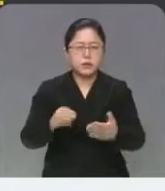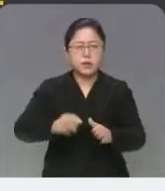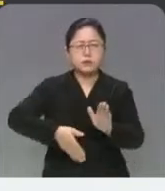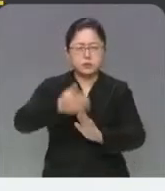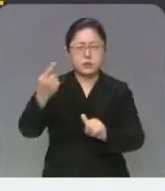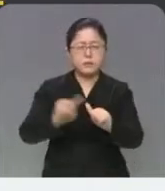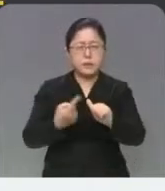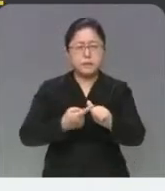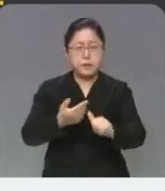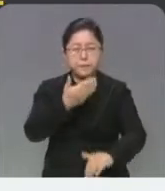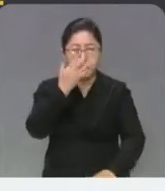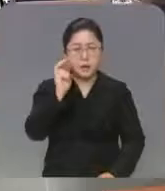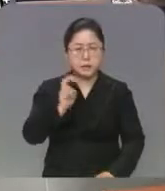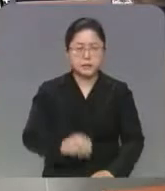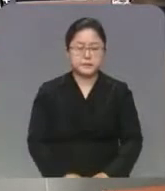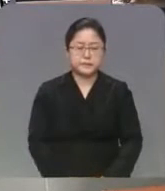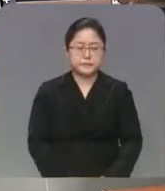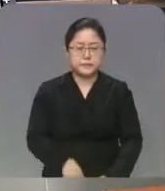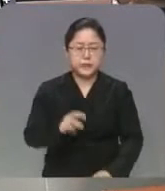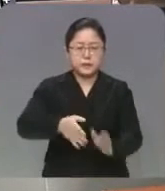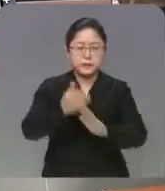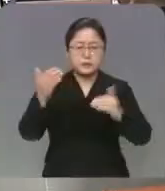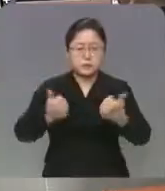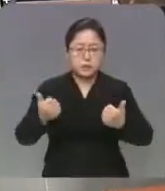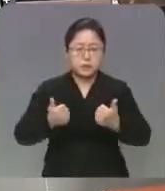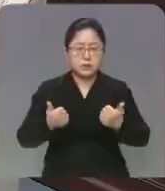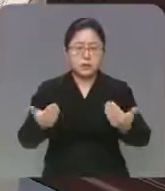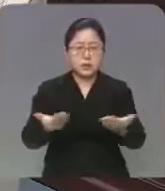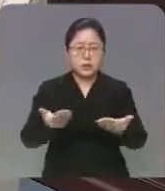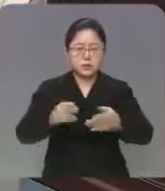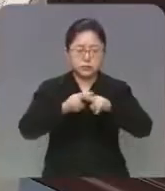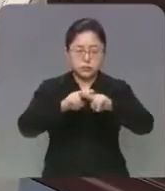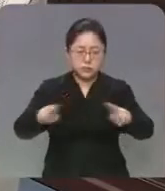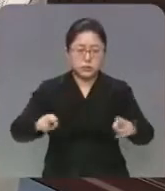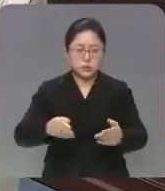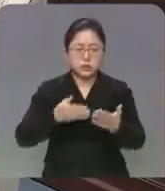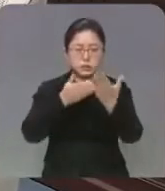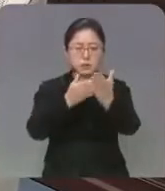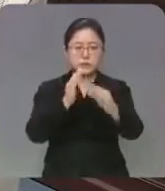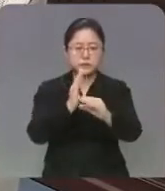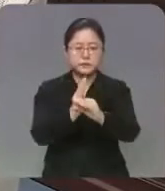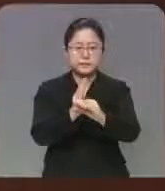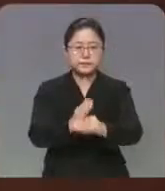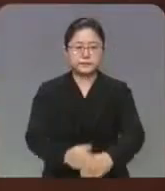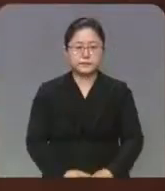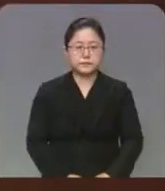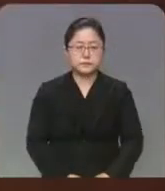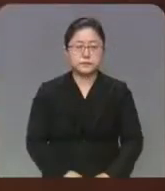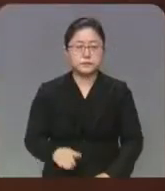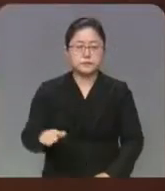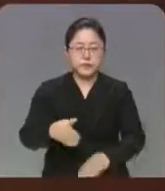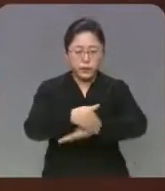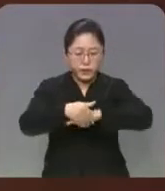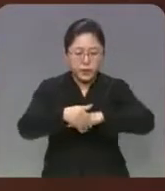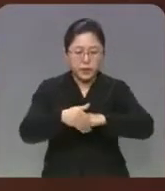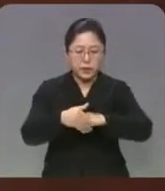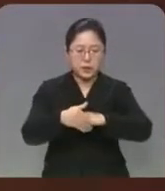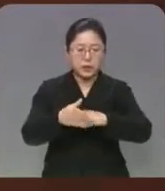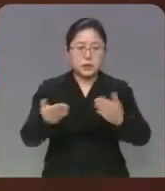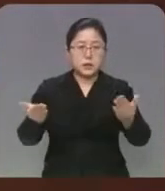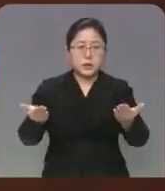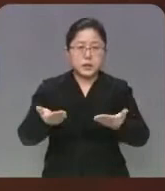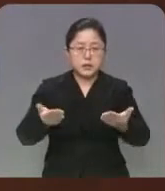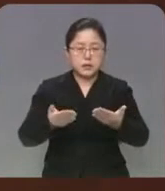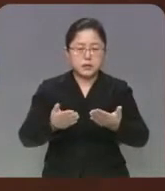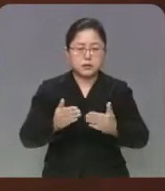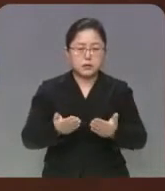비판받을 사안이라고 말했습니다. 시의회도 사업 철회를 요구하고 나섰습니다. 전략사업 육성이라는